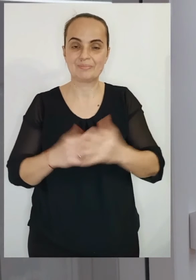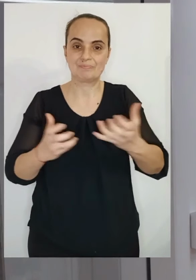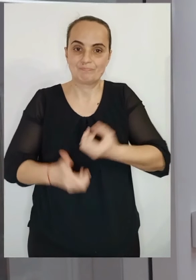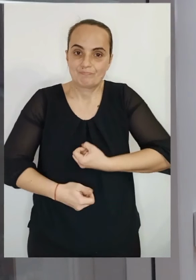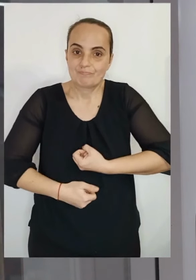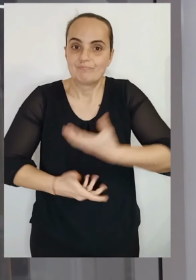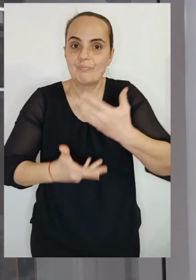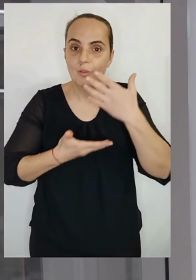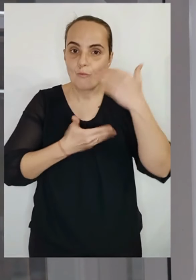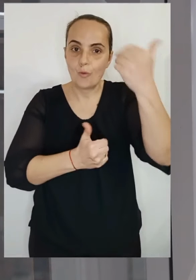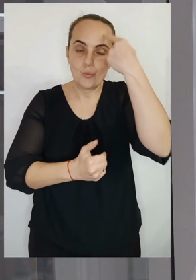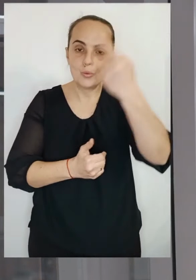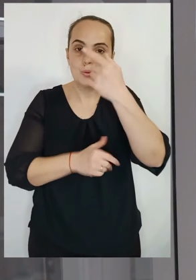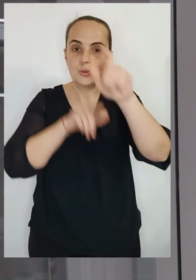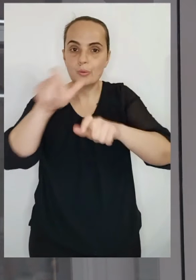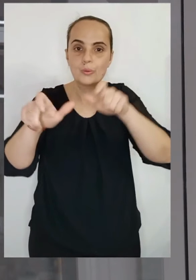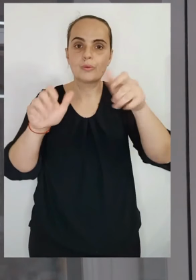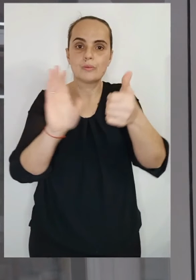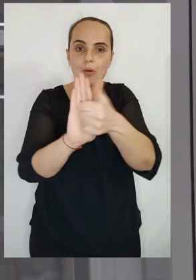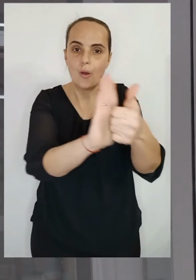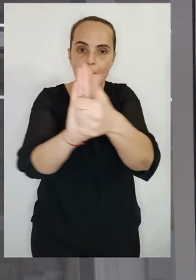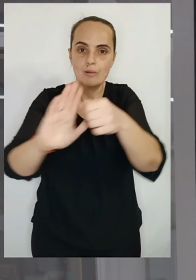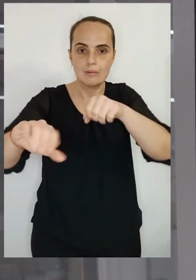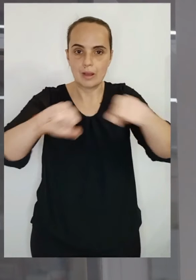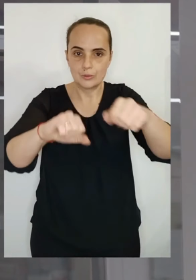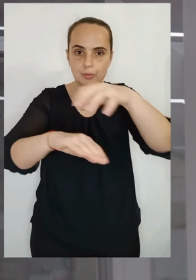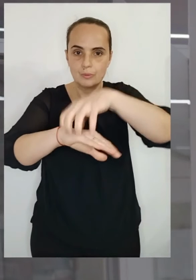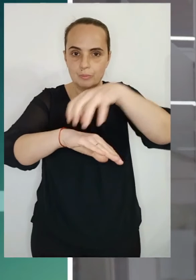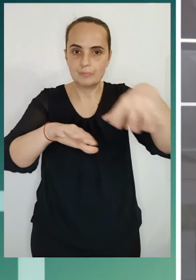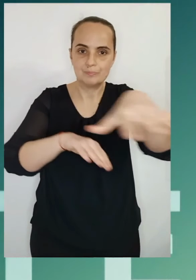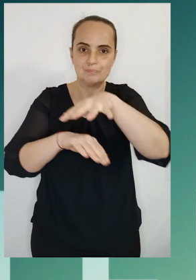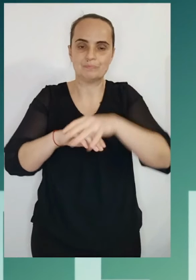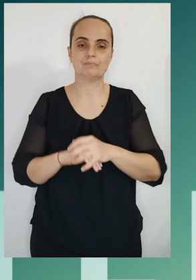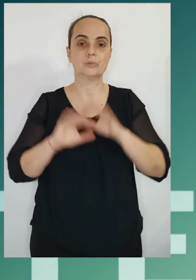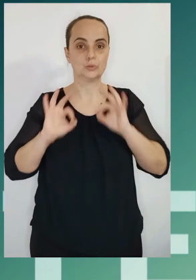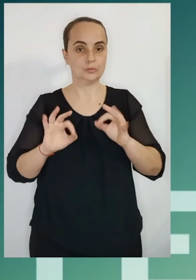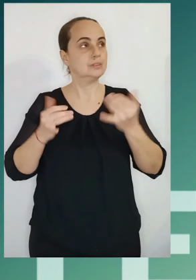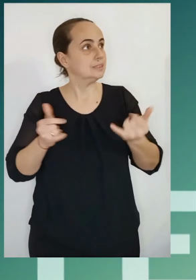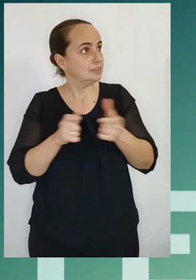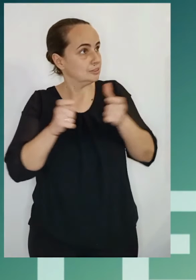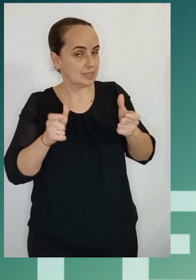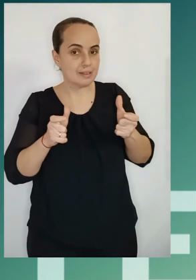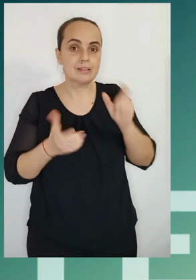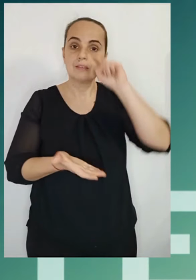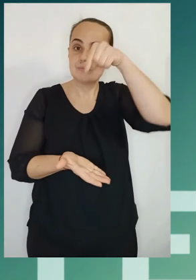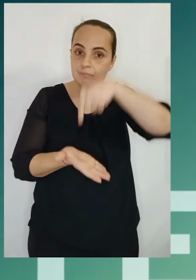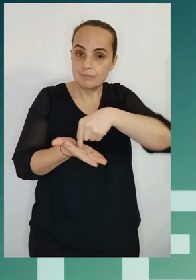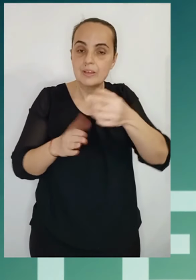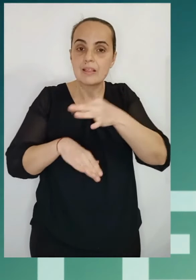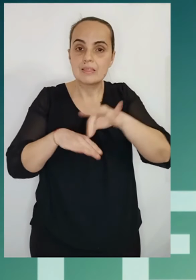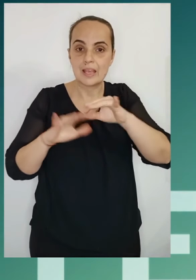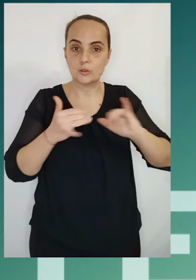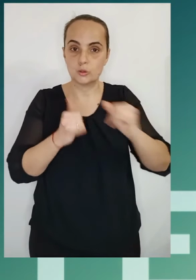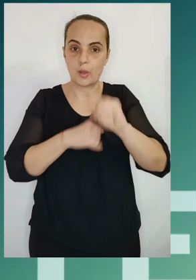présenter nos vœux à l'ensemble des acteurs sportifs. Et en plus, Génicoux qui entre vraiment de plein pied dans Avignon Terre de Jeux